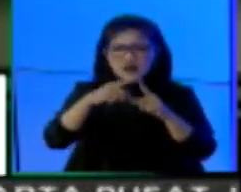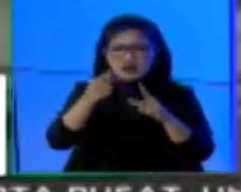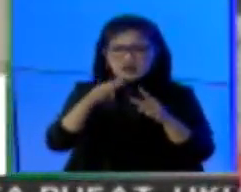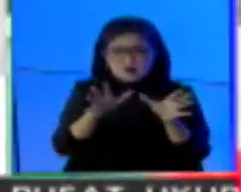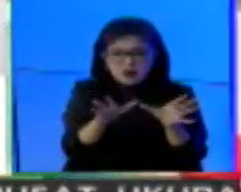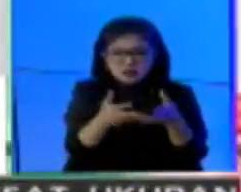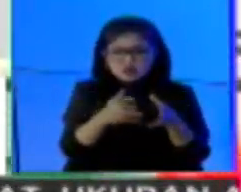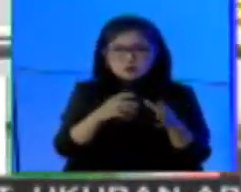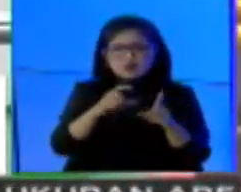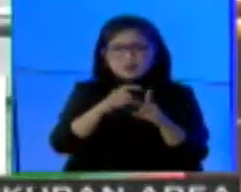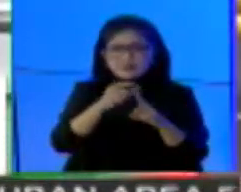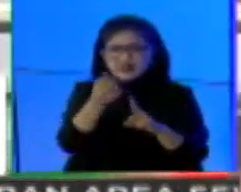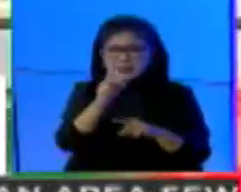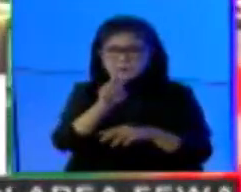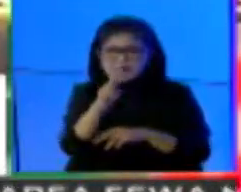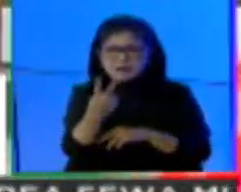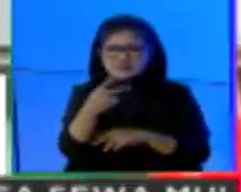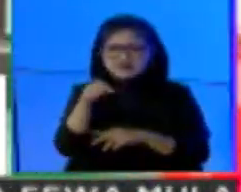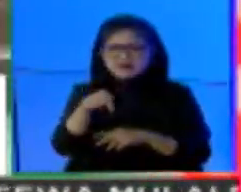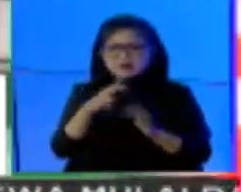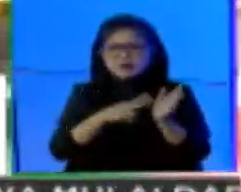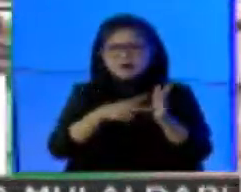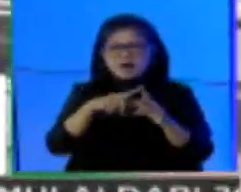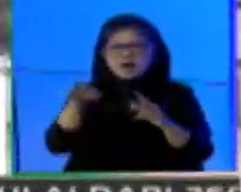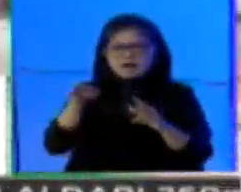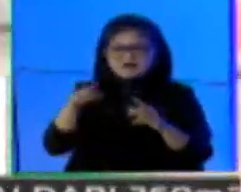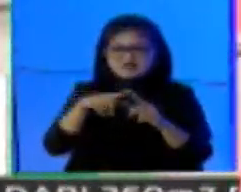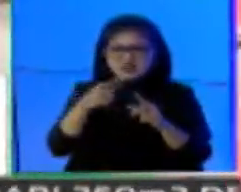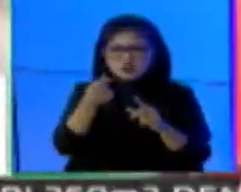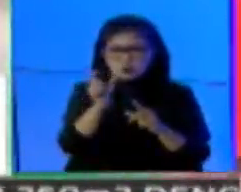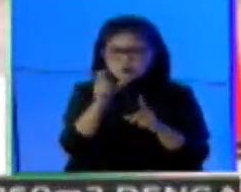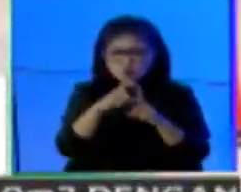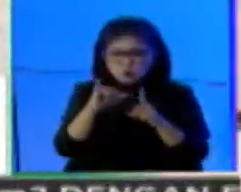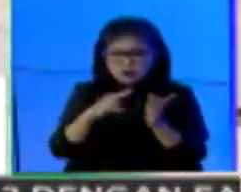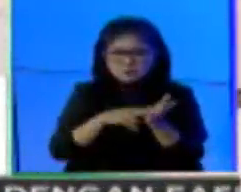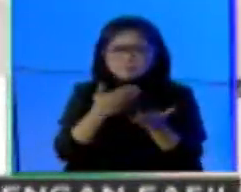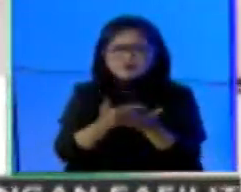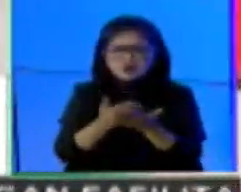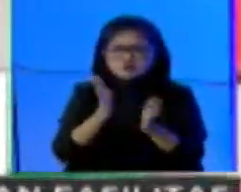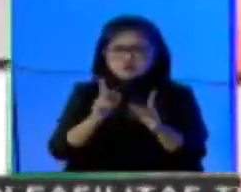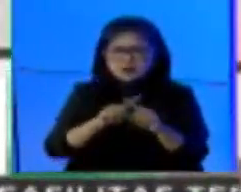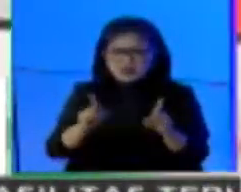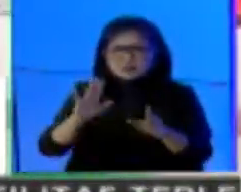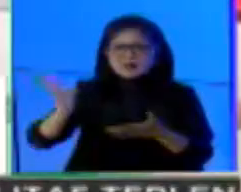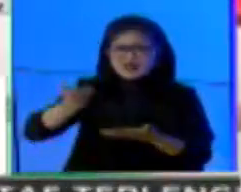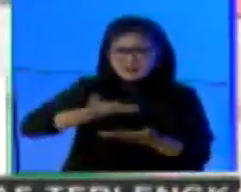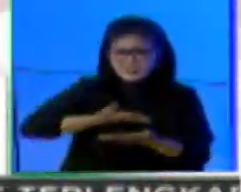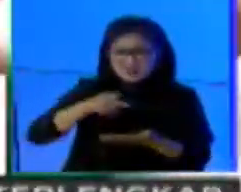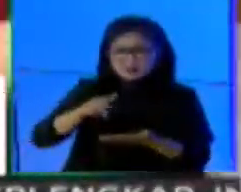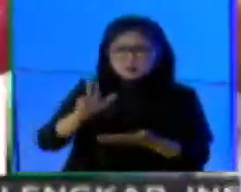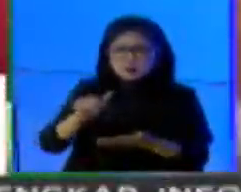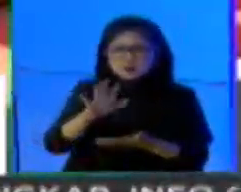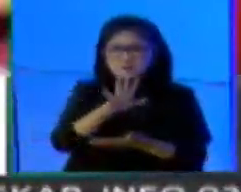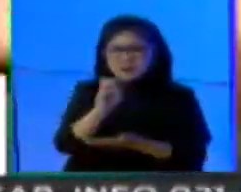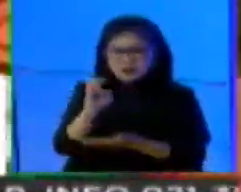pengganti Nazaruddin Kemas yang telah meninggal dunia. Namun Wahyu baru akan menerima Rp600 juta dari proses pelolosan